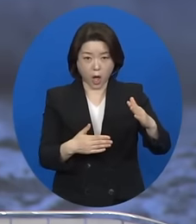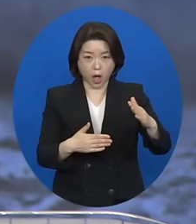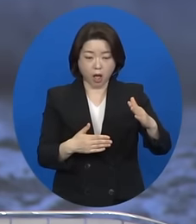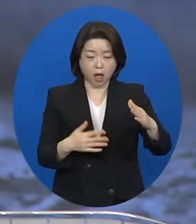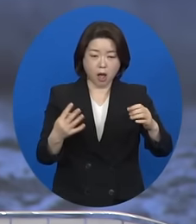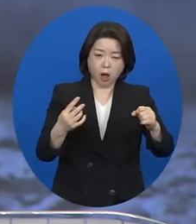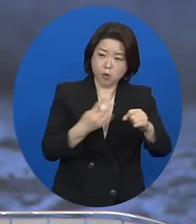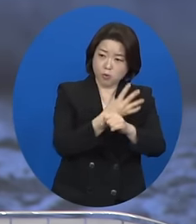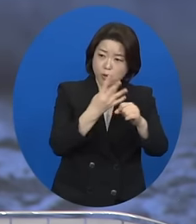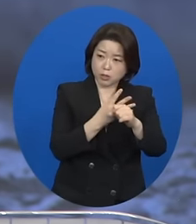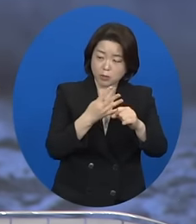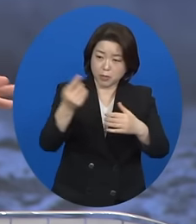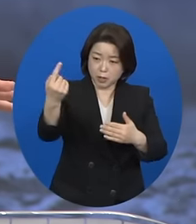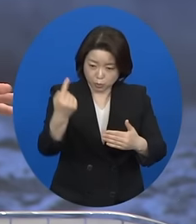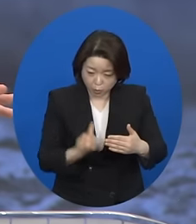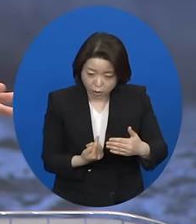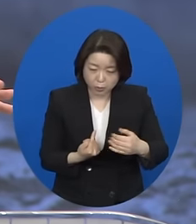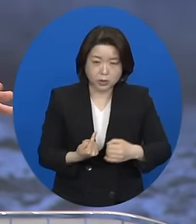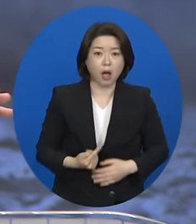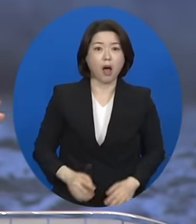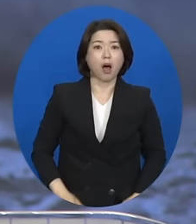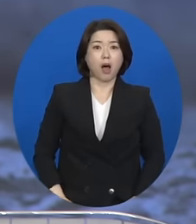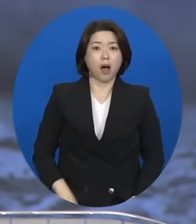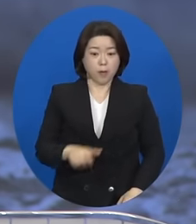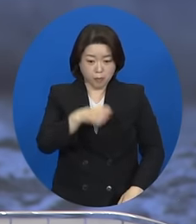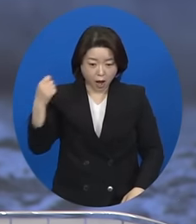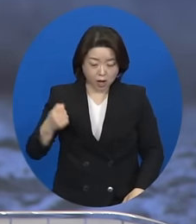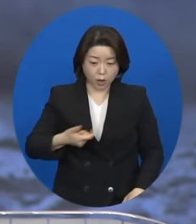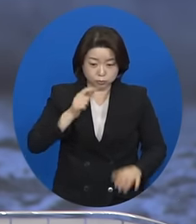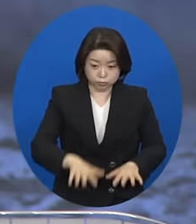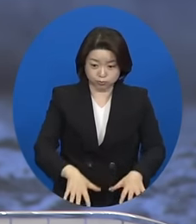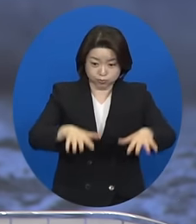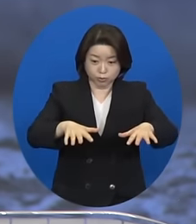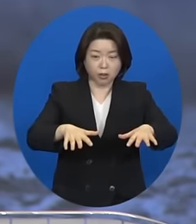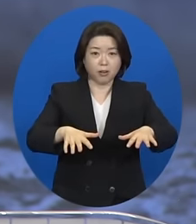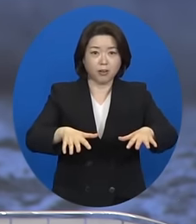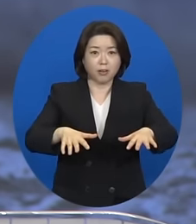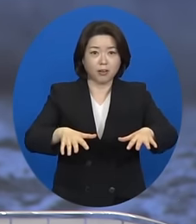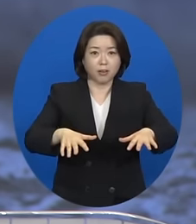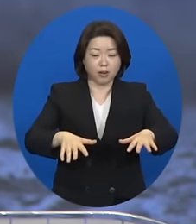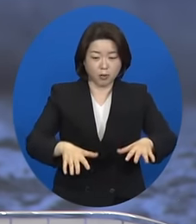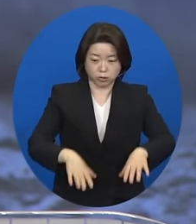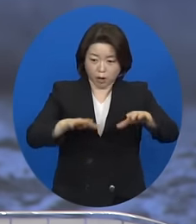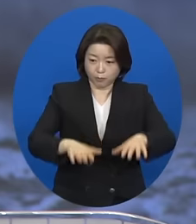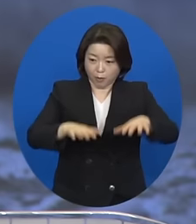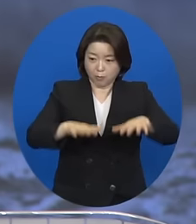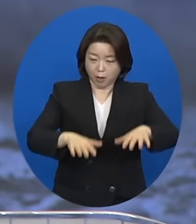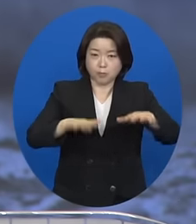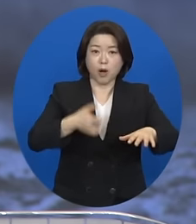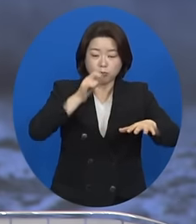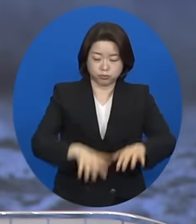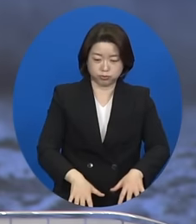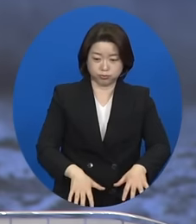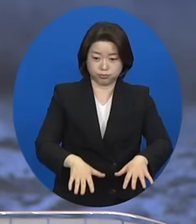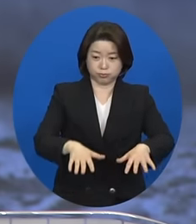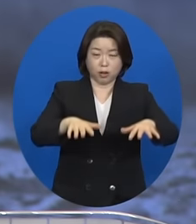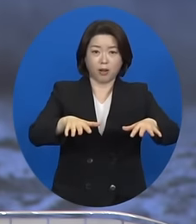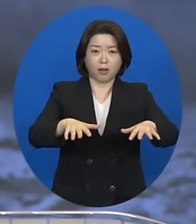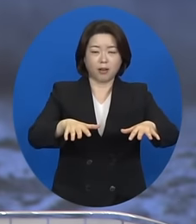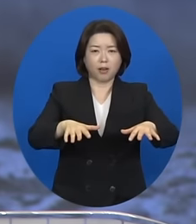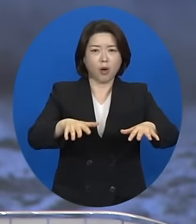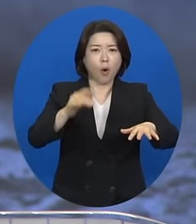들어가 보니까 집이 바다가 된 겁니다 그냥 정말 말 그대로 물이 찰랑찰랑 온 집안에 차 있는 거예